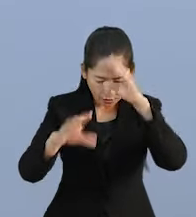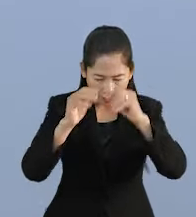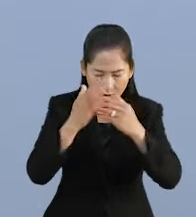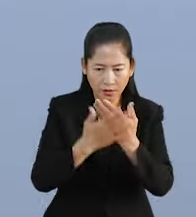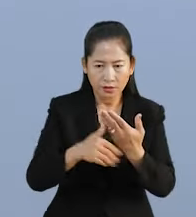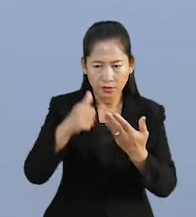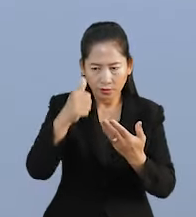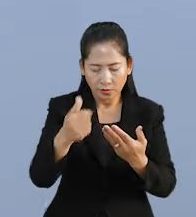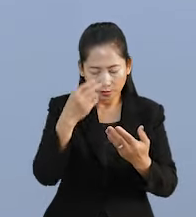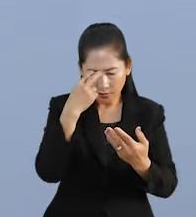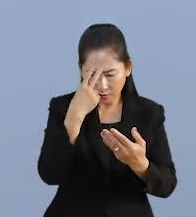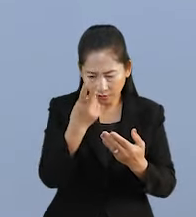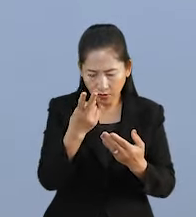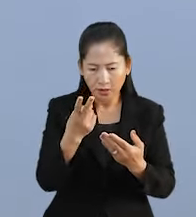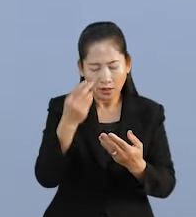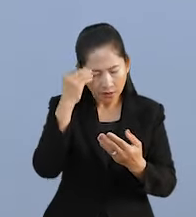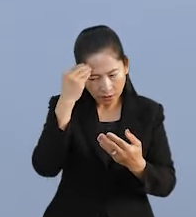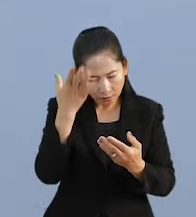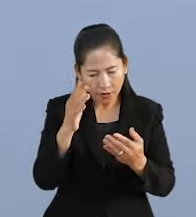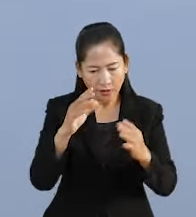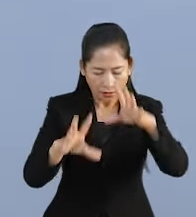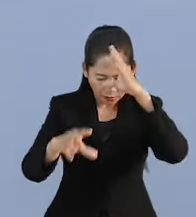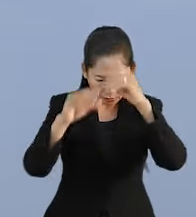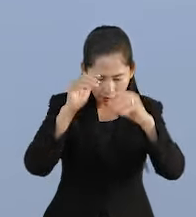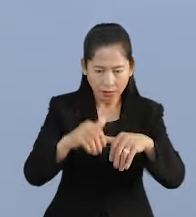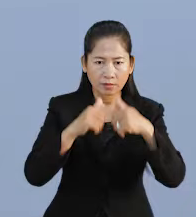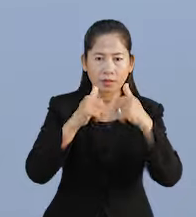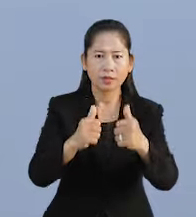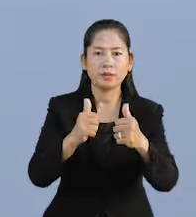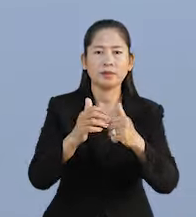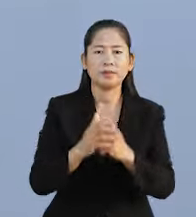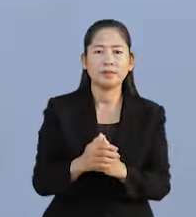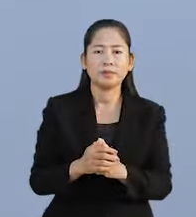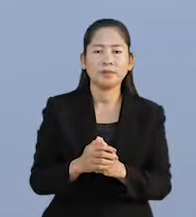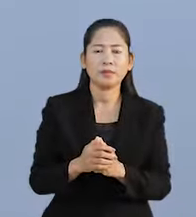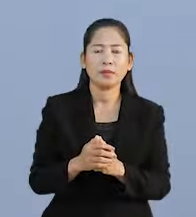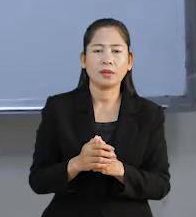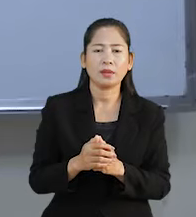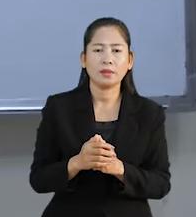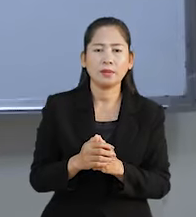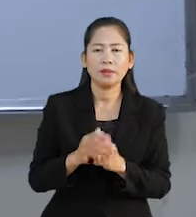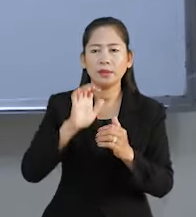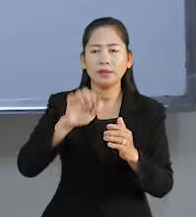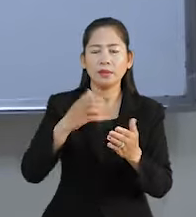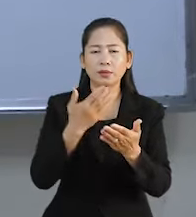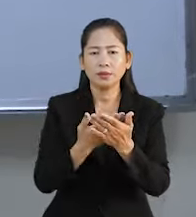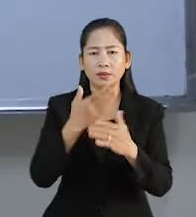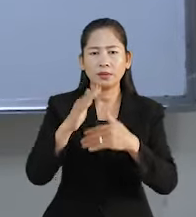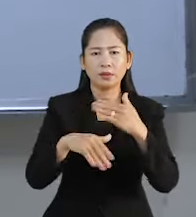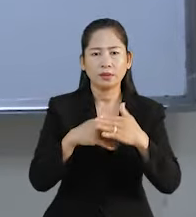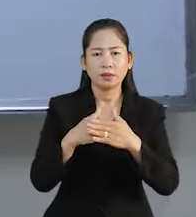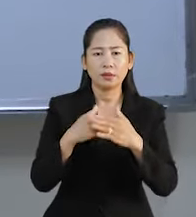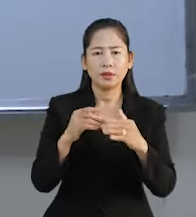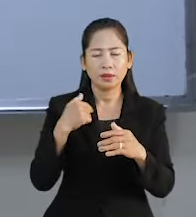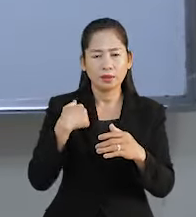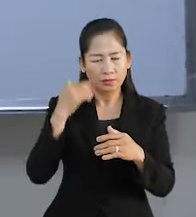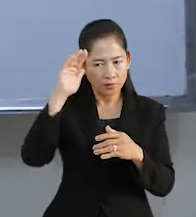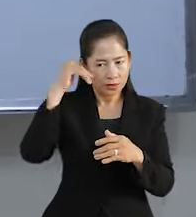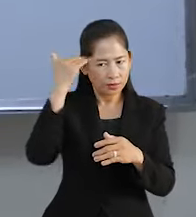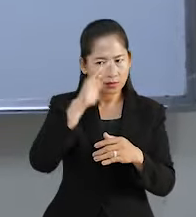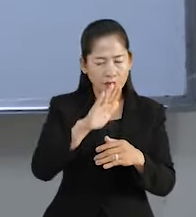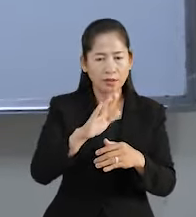ម្យដើម្បីឲ្យការសិក្សារបស់កូនកាន់តែមានប្រសិទ្ធភាពចាអរគុណច្រើនកូនទាំងអស់គ្នាអ្នកគ្រូសង្ឃឹ